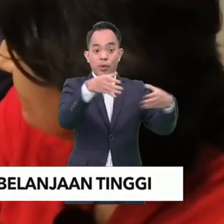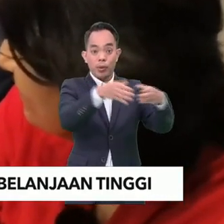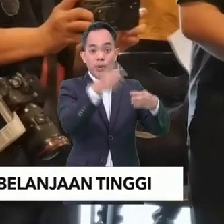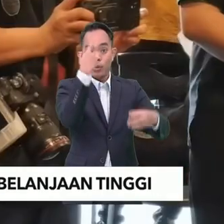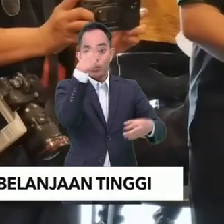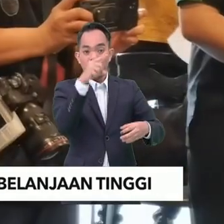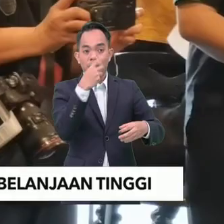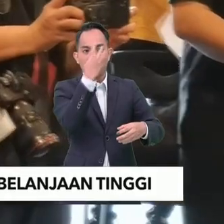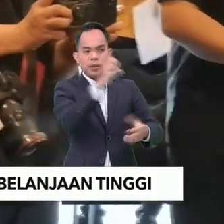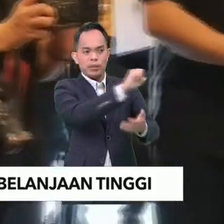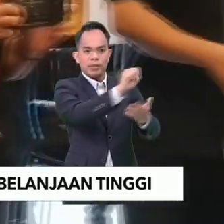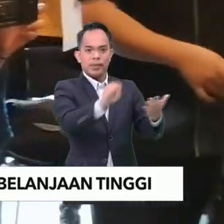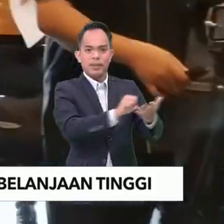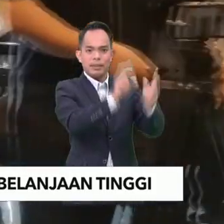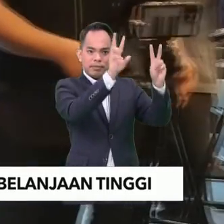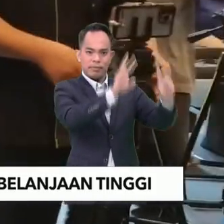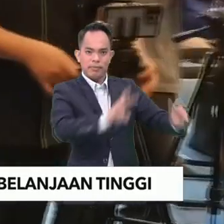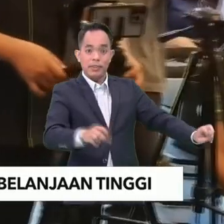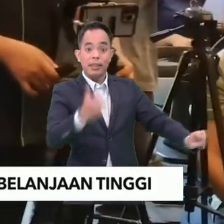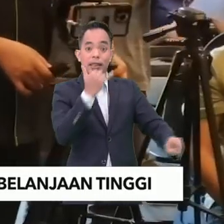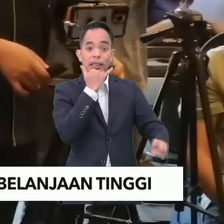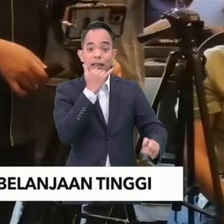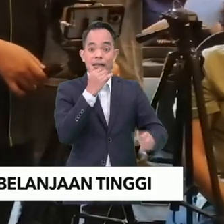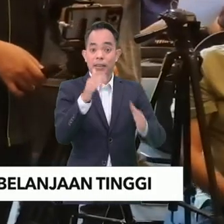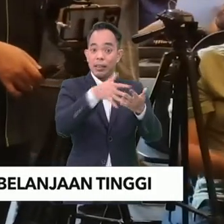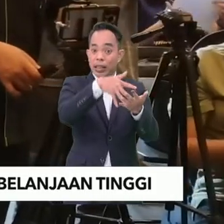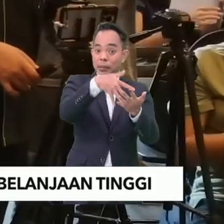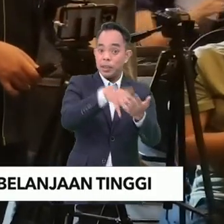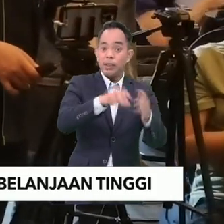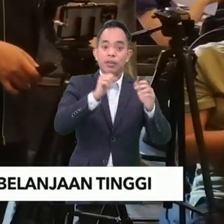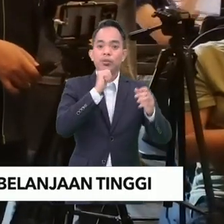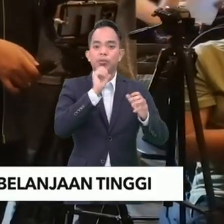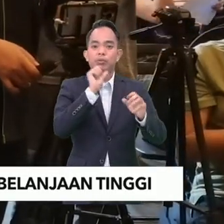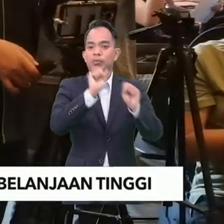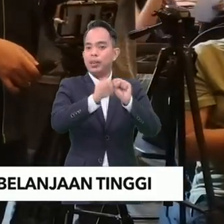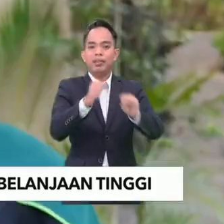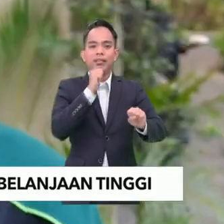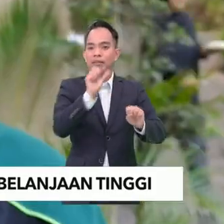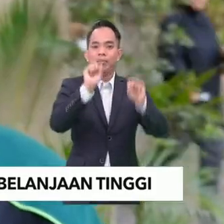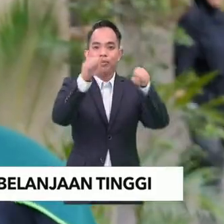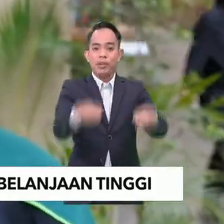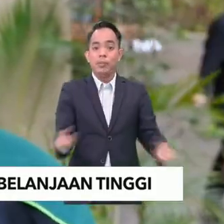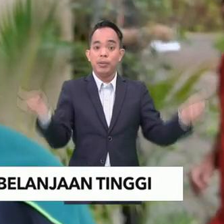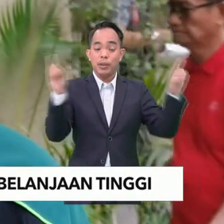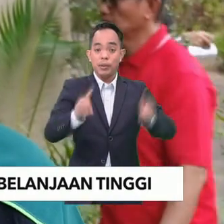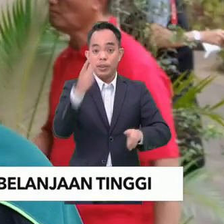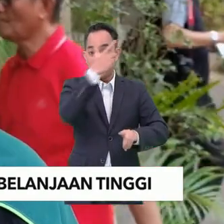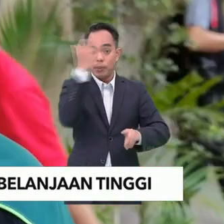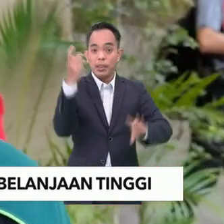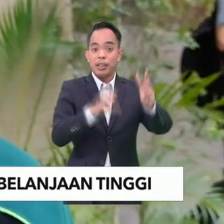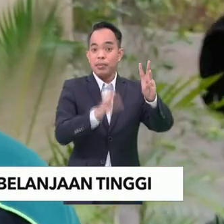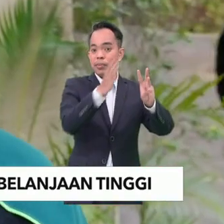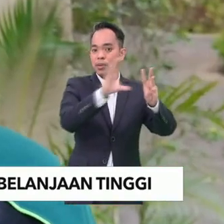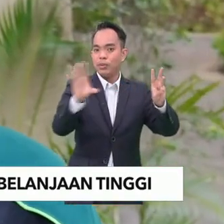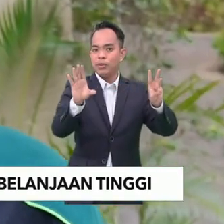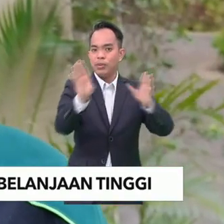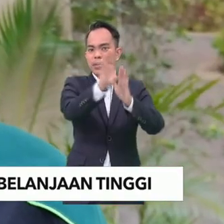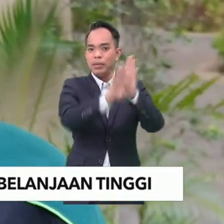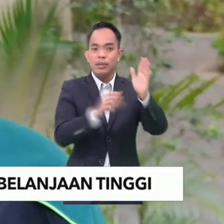kesalahan-kesalahan ini ataupun kelemahan-kelemahan ini supaya ia tidak berlaku lagi kiranya 600 miliar adalah video yang terlalu besar